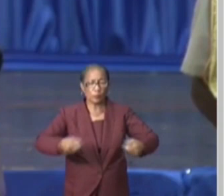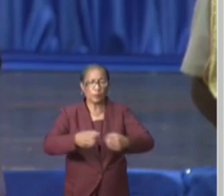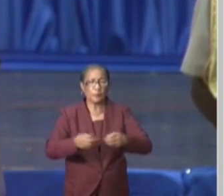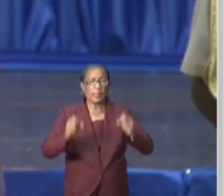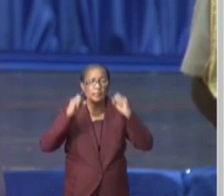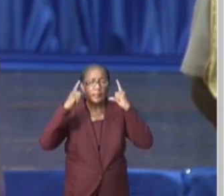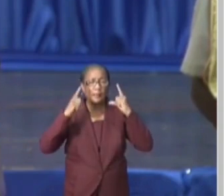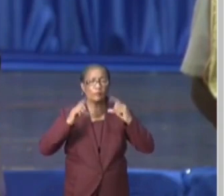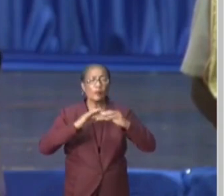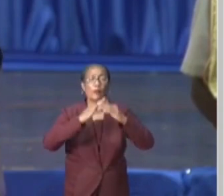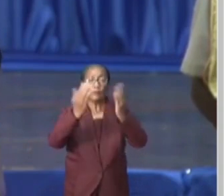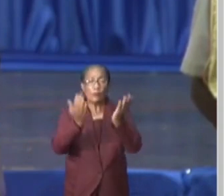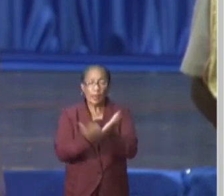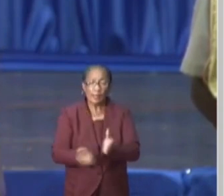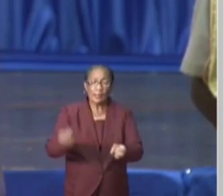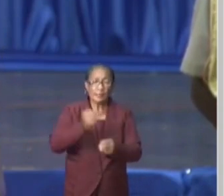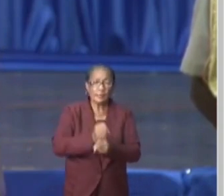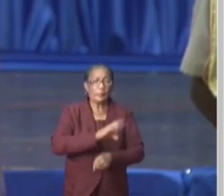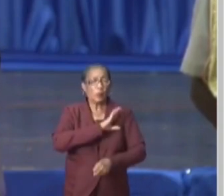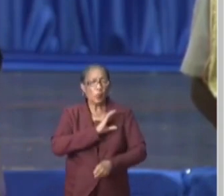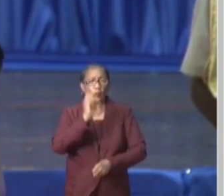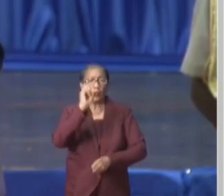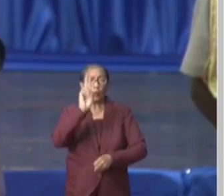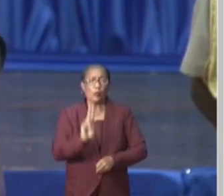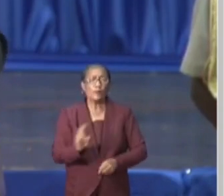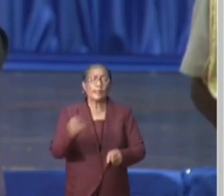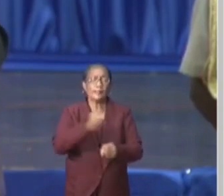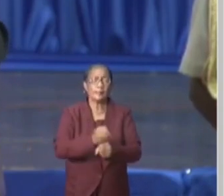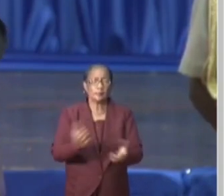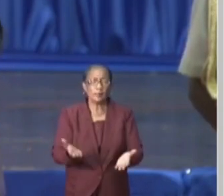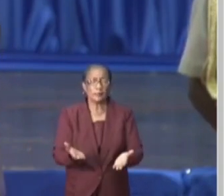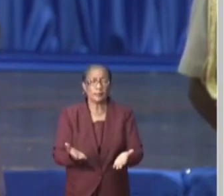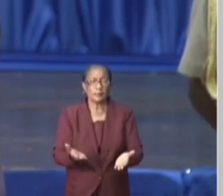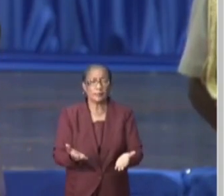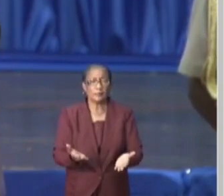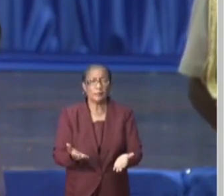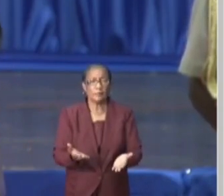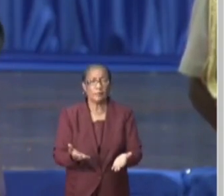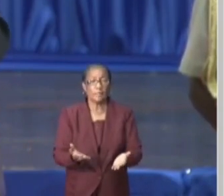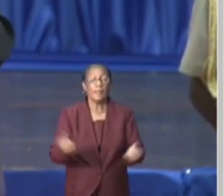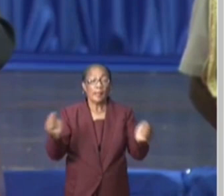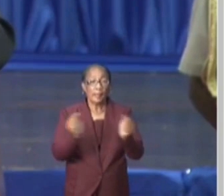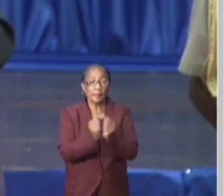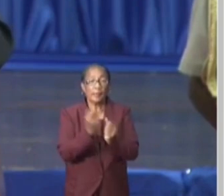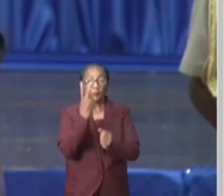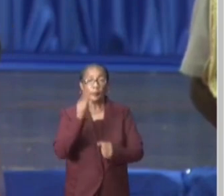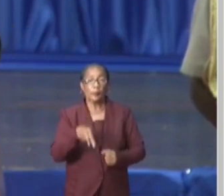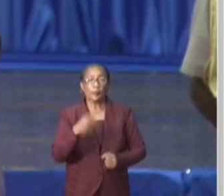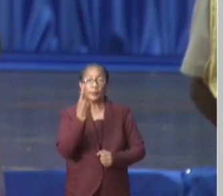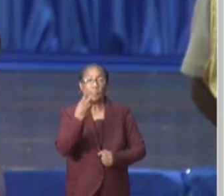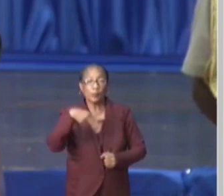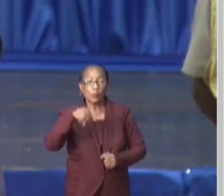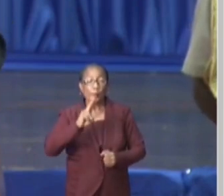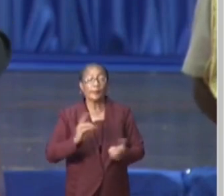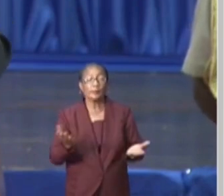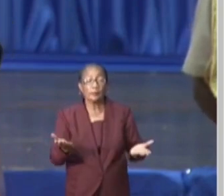dat gaat we alle instanties ook die overheids instanties het jaar 2020